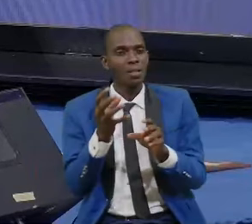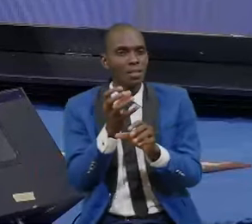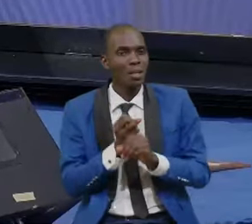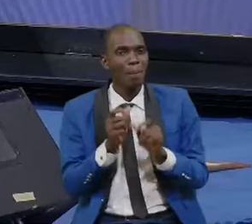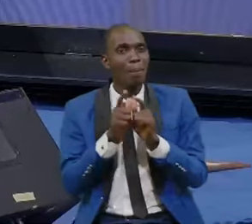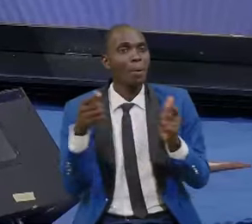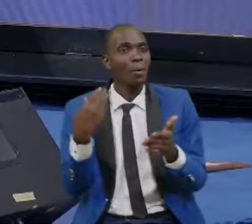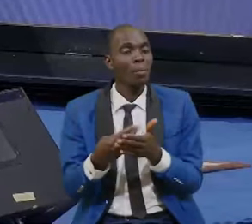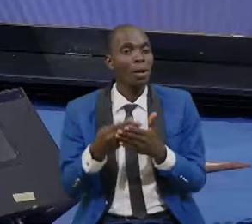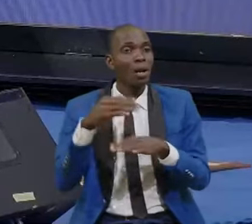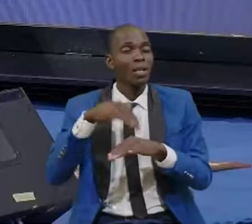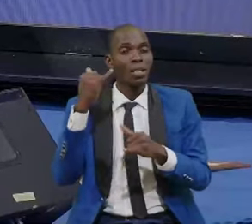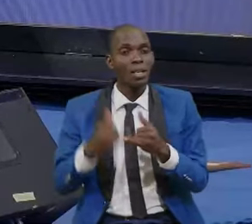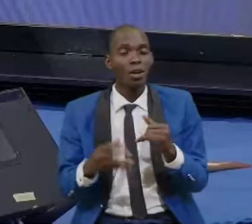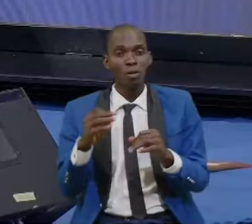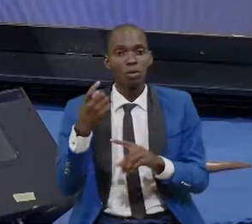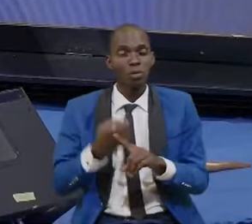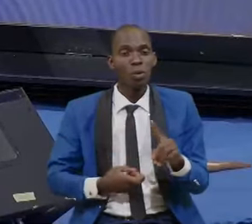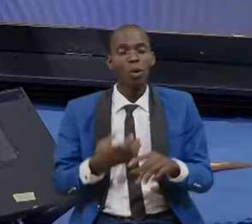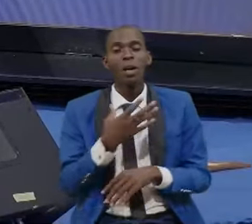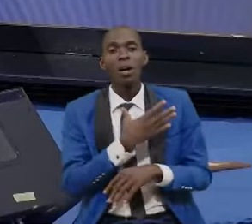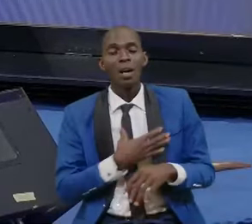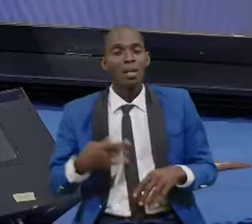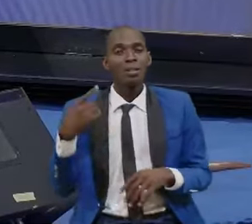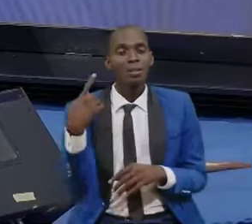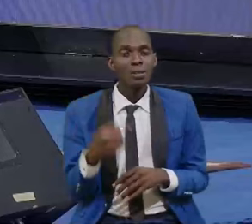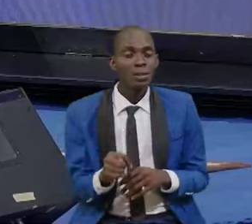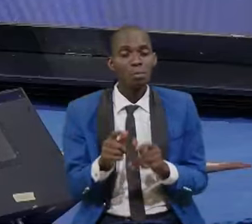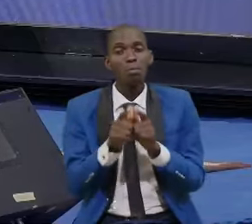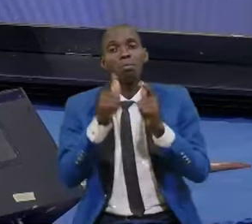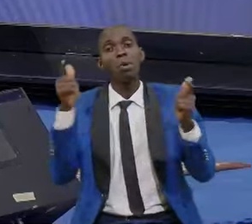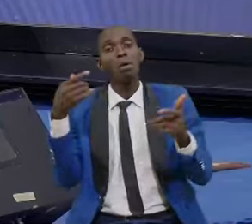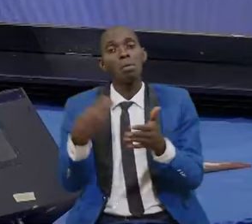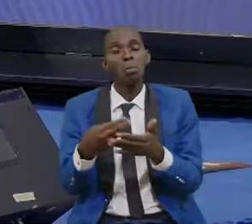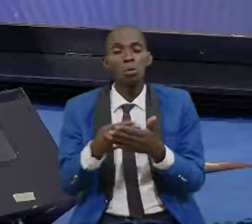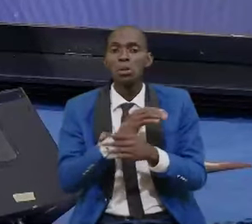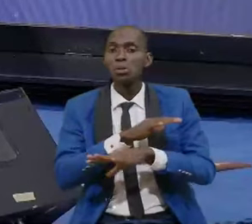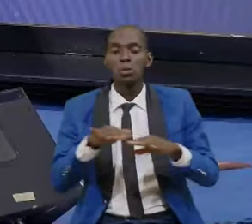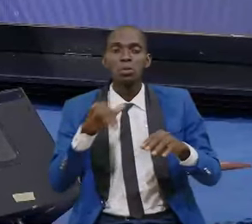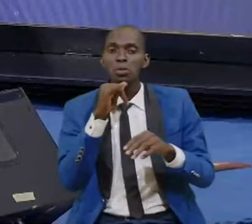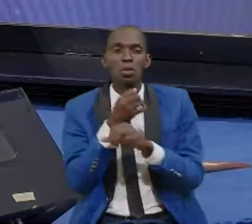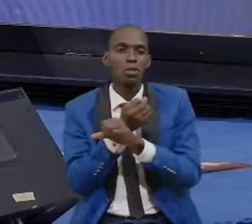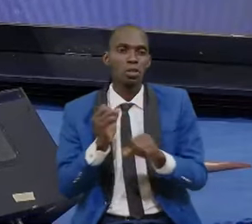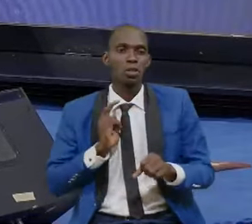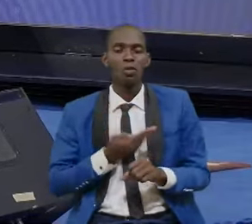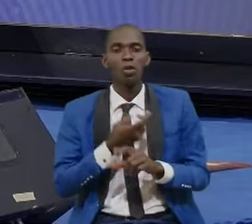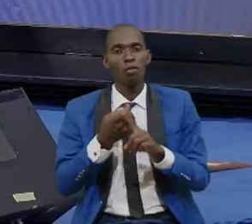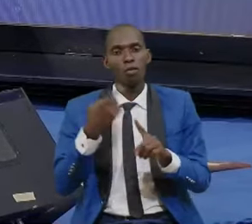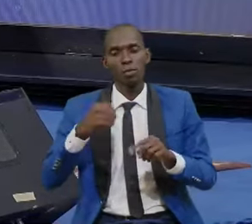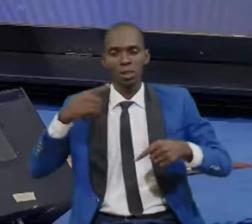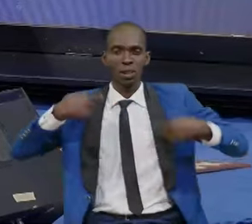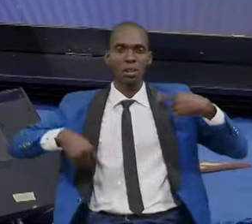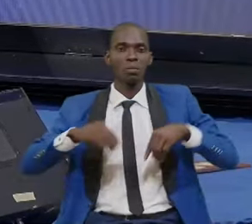à la fin du mois, le gros salaire ne nous protège pas contre les blessures de